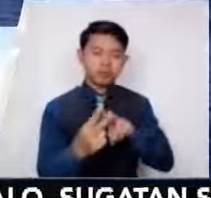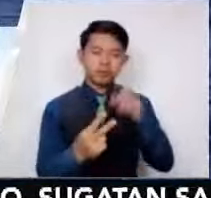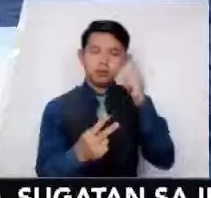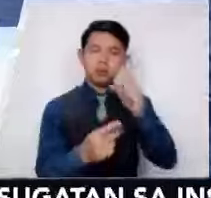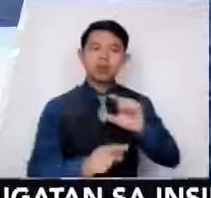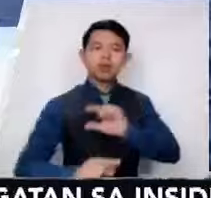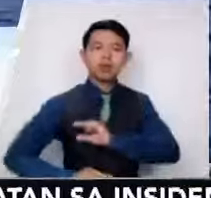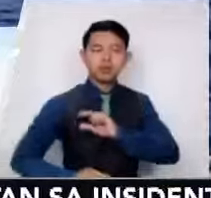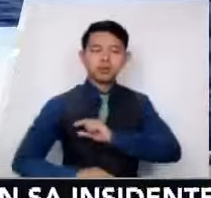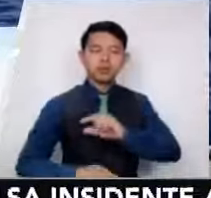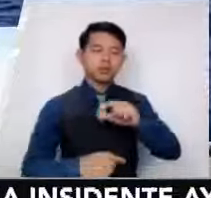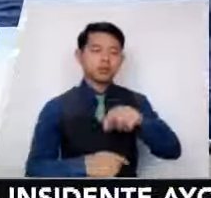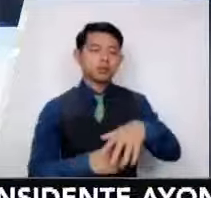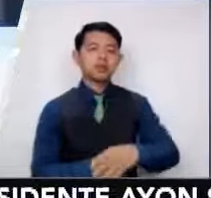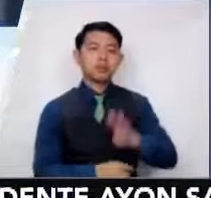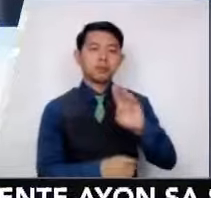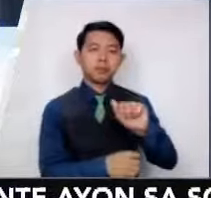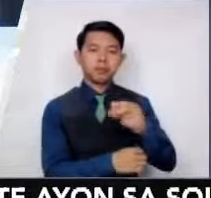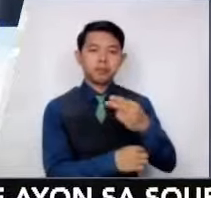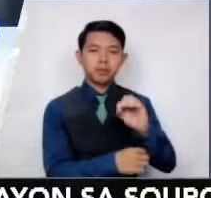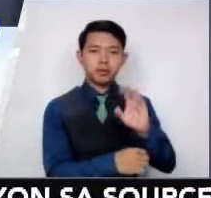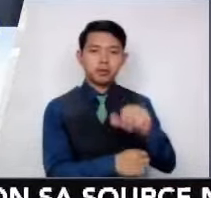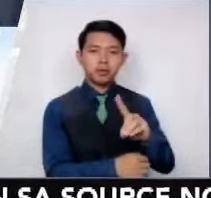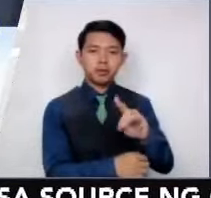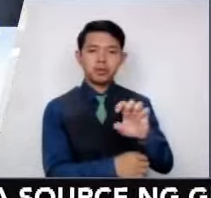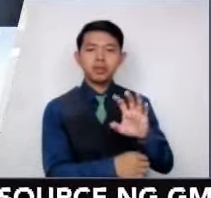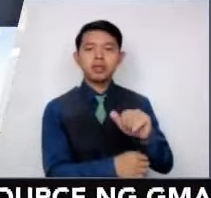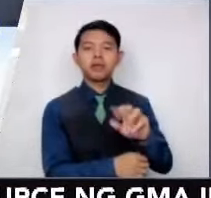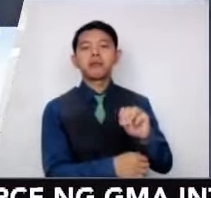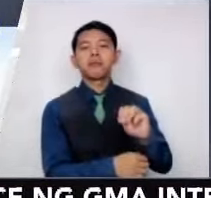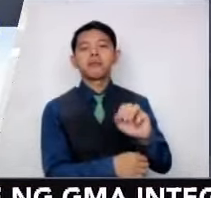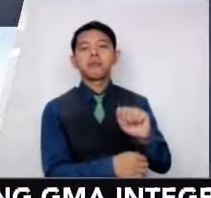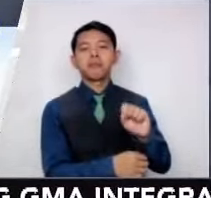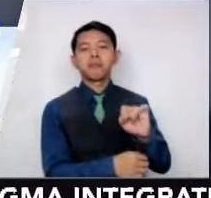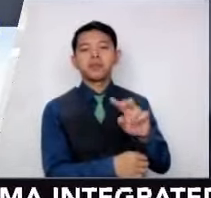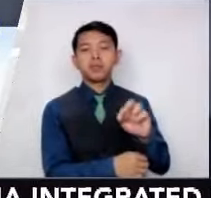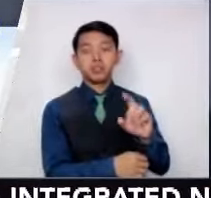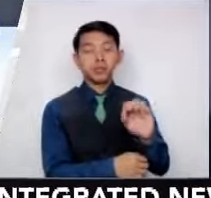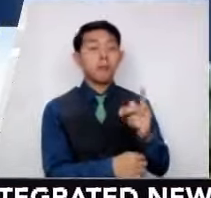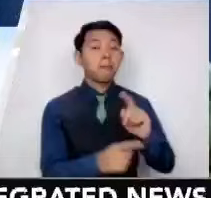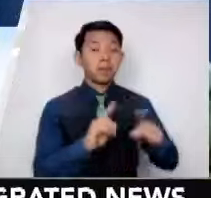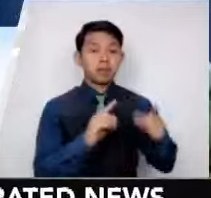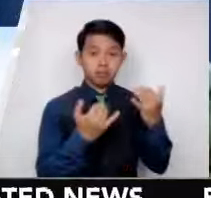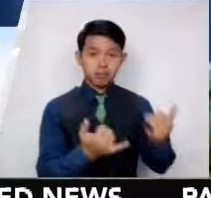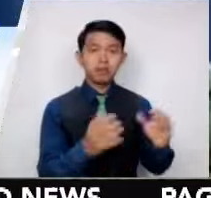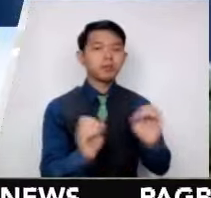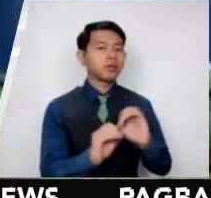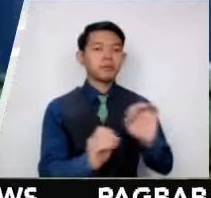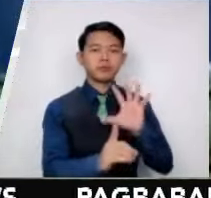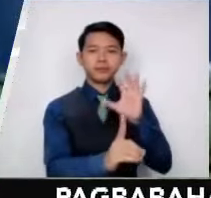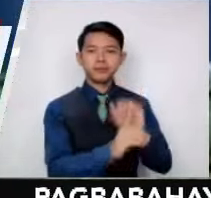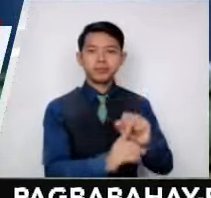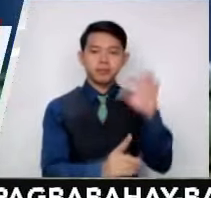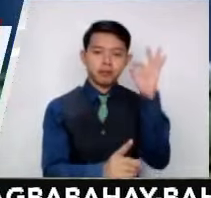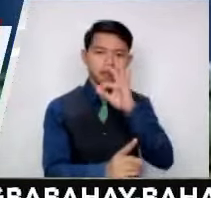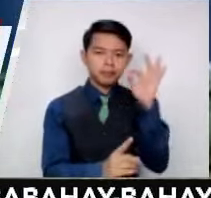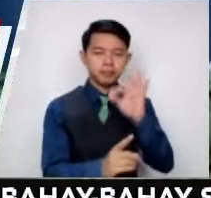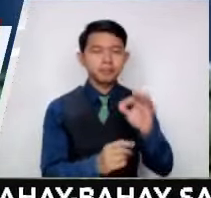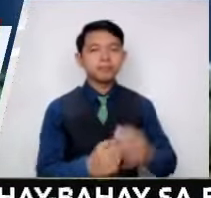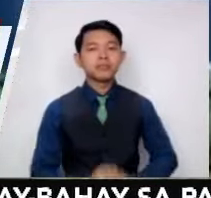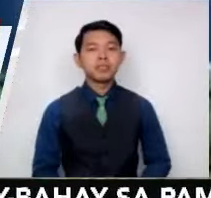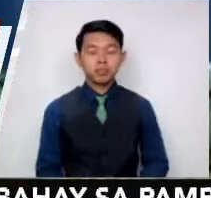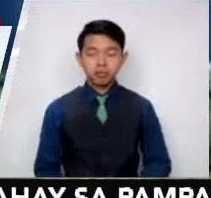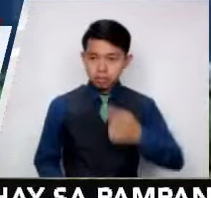masinlok Sa ngayon wala pa naman daw nangyayaring panghuhuli laban sa mga Pinoy wala pong nagbabawal sa atin na